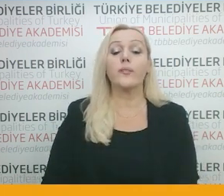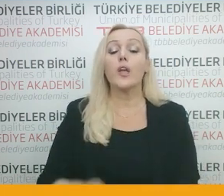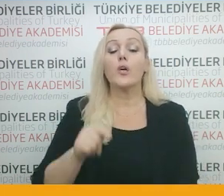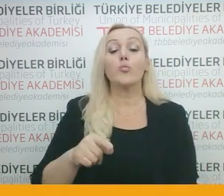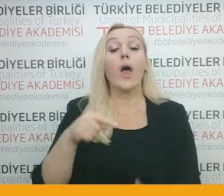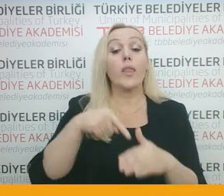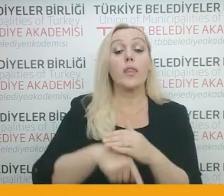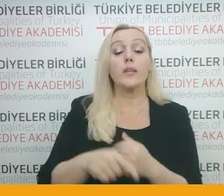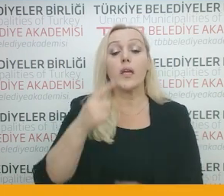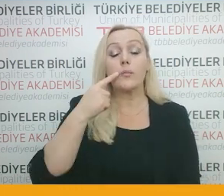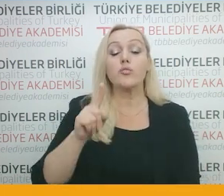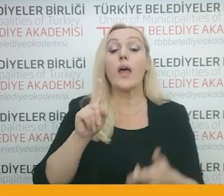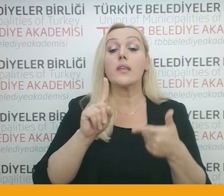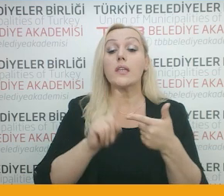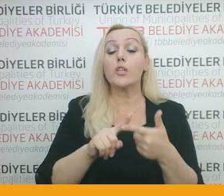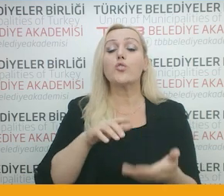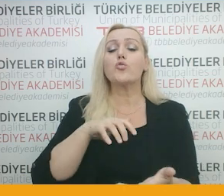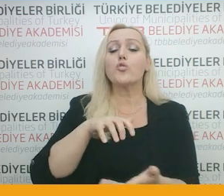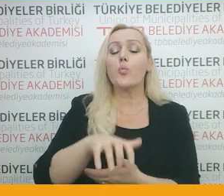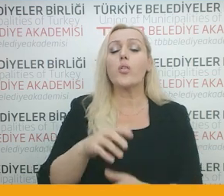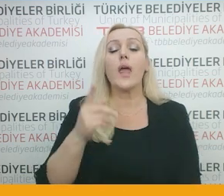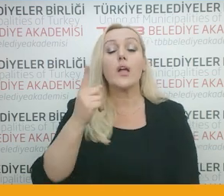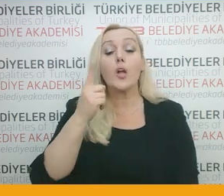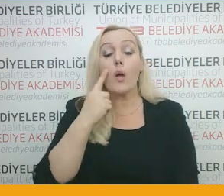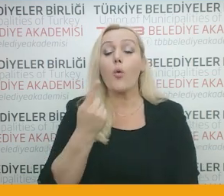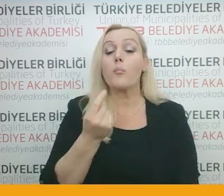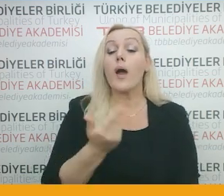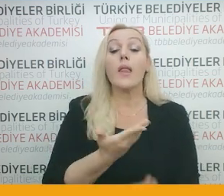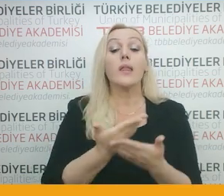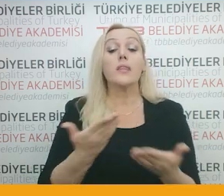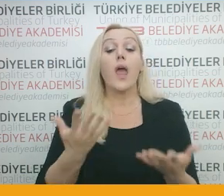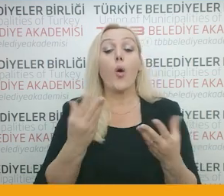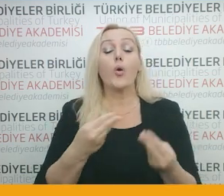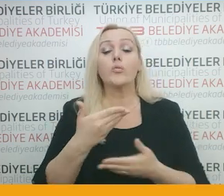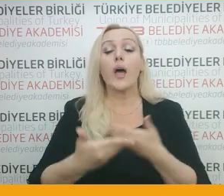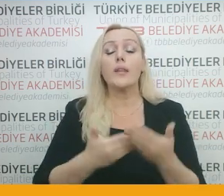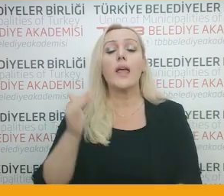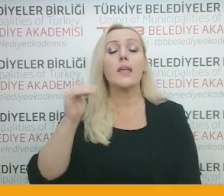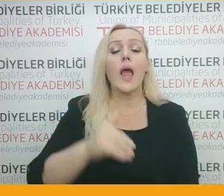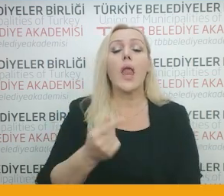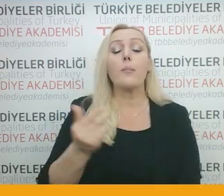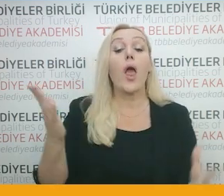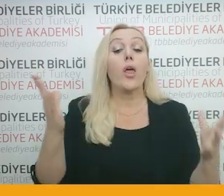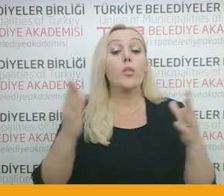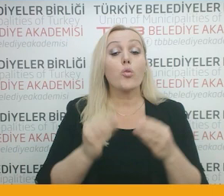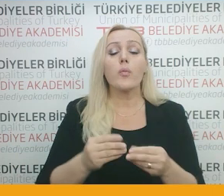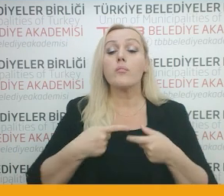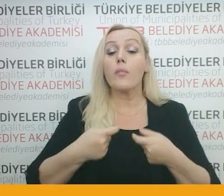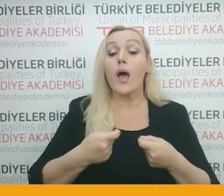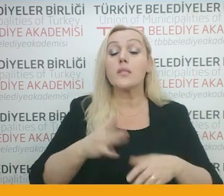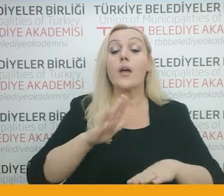Bunların detayına bakacağız. İkinci bölümde bize kamu maliyesinin ne olduğunu tanımlıyor. Gelirlerin toplanması, harcamaların